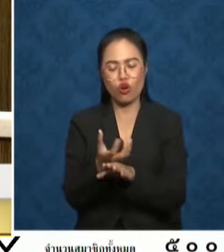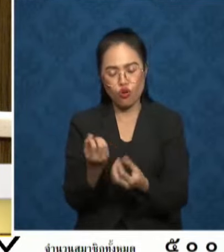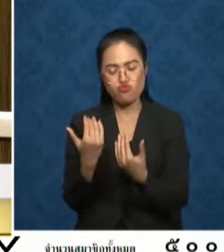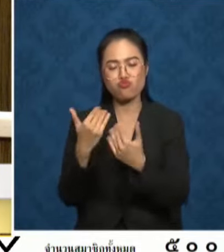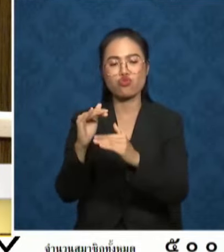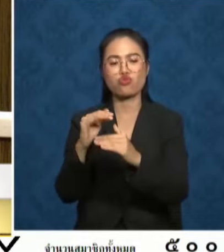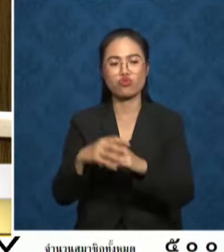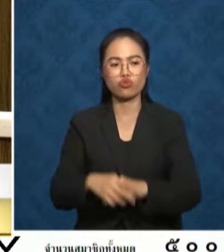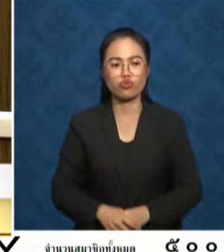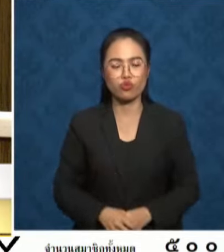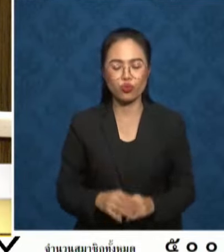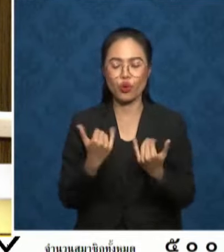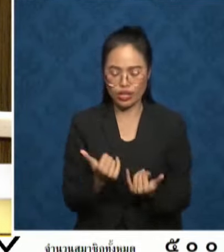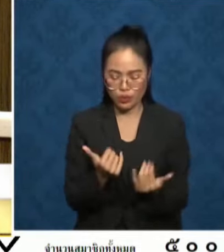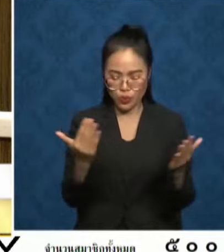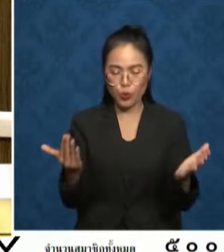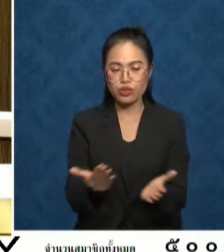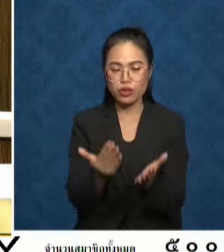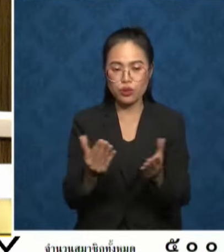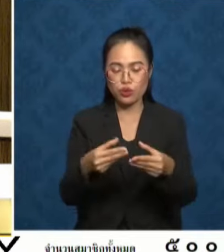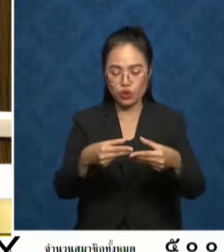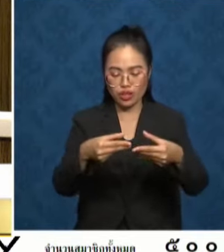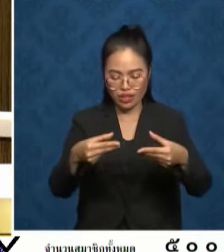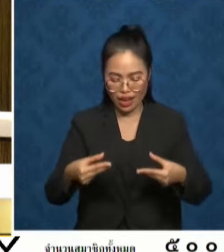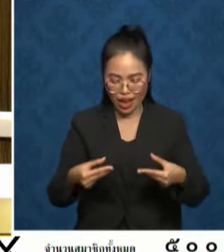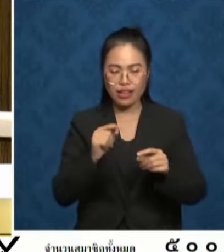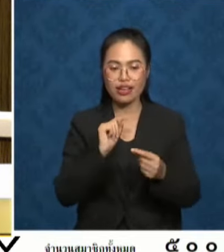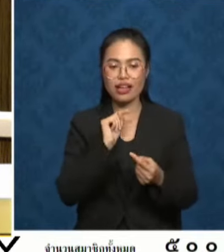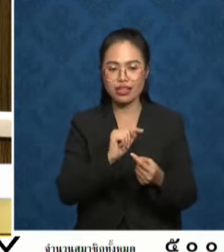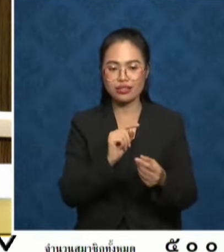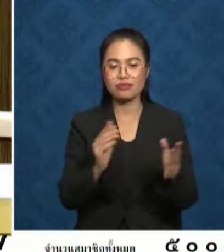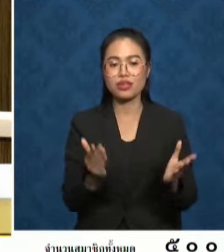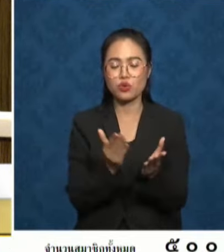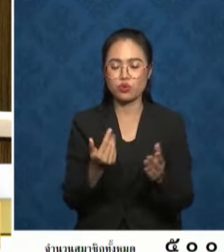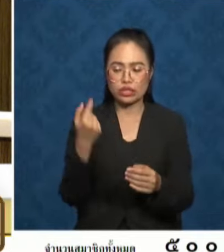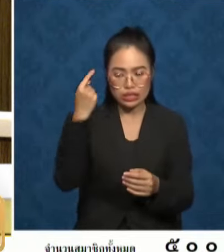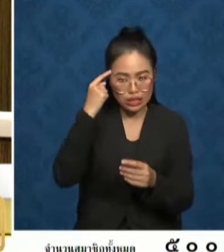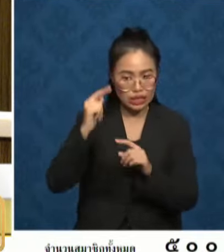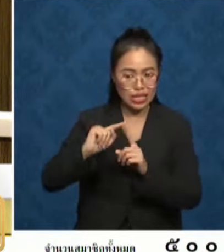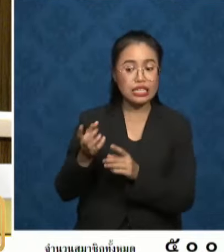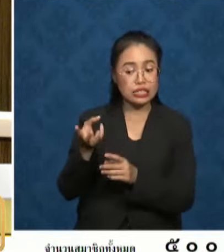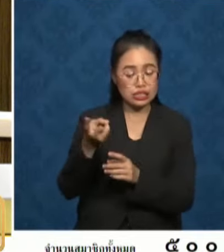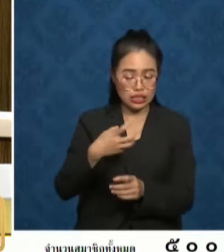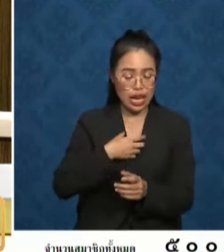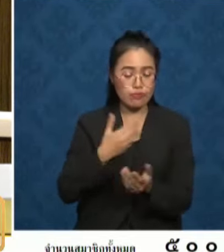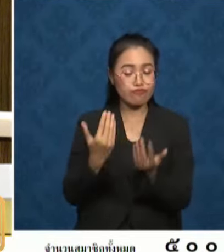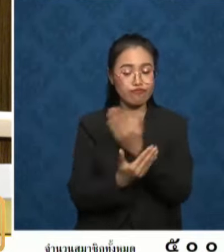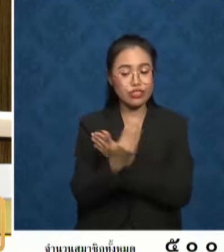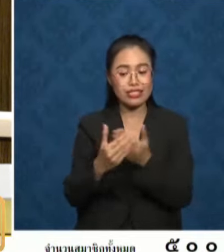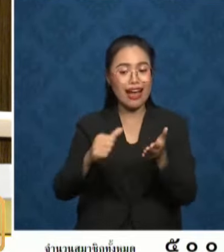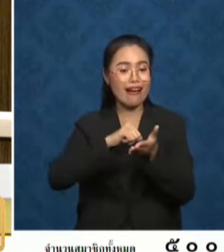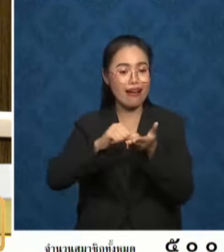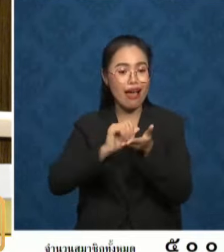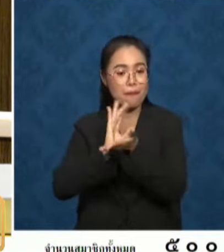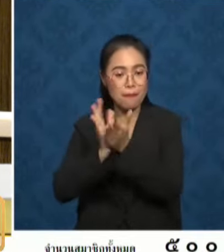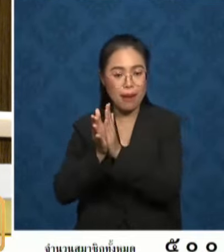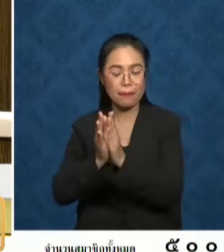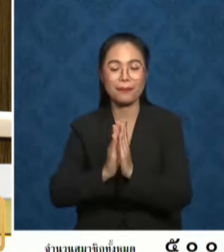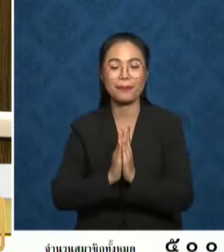ก็สนับสนุนนะครับร่างรายงานของท่านเนี่ยก็ส่วนมากนะครับมีบางส่วนที่ขอให้ท่านไปพิจารณาปรับแก้ไขด้วยครับผมขอบคุณมาก